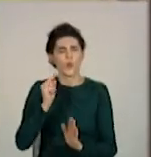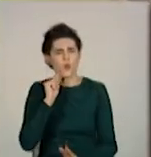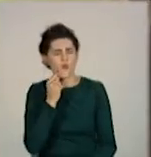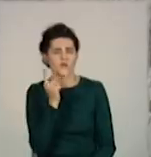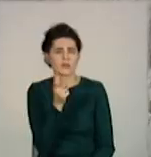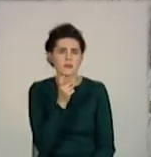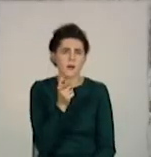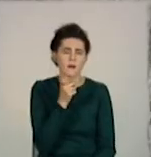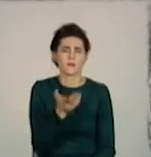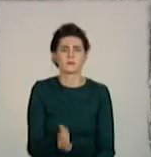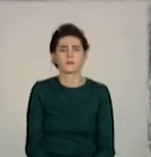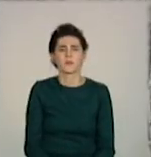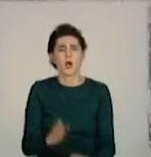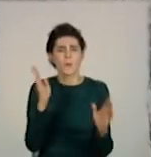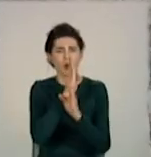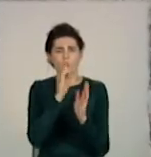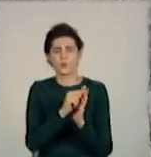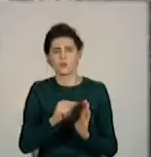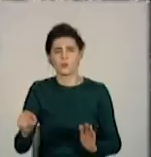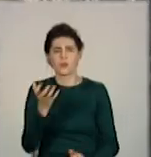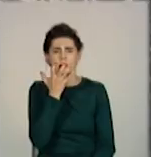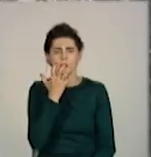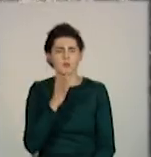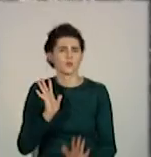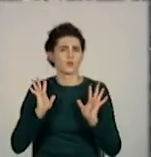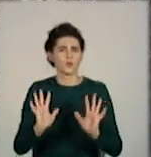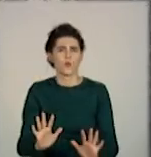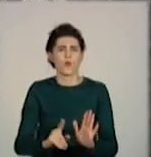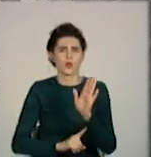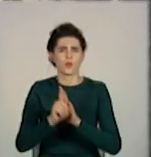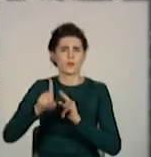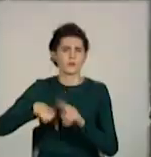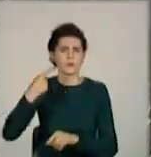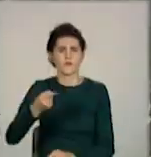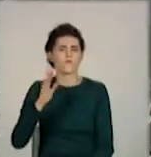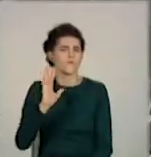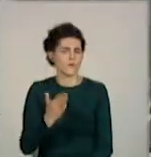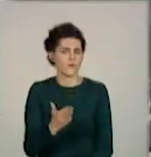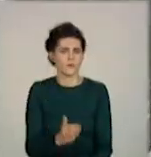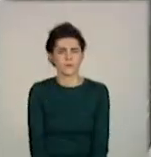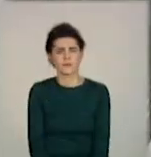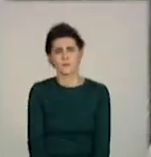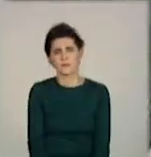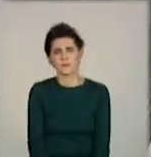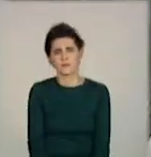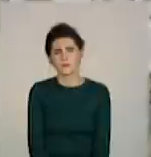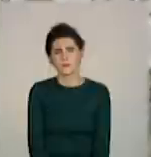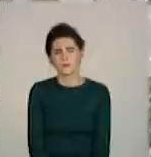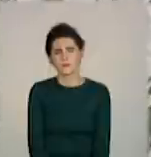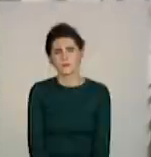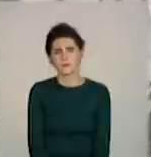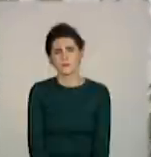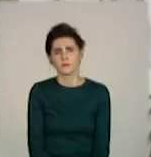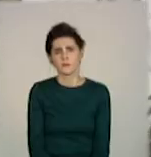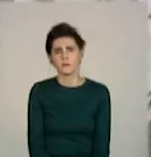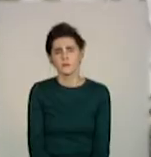сахар. За прогнозами синоптиків, потепління слід очікувати не раніше наступного вівторка. Олена Успенська, Володимир Краснов,